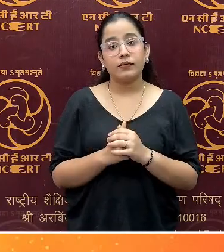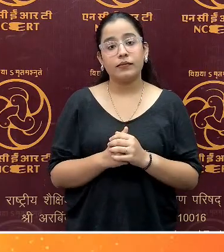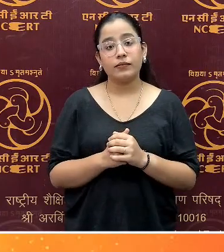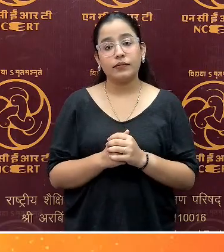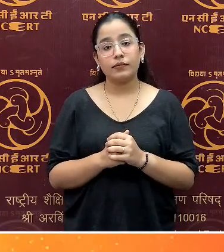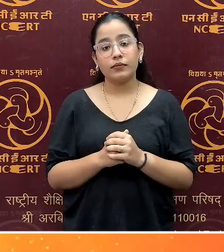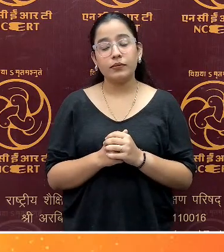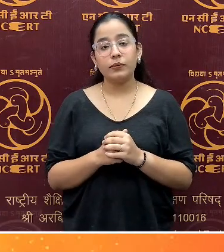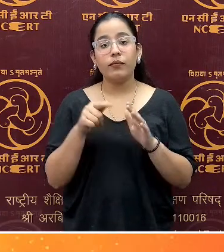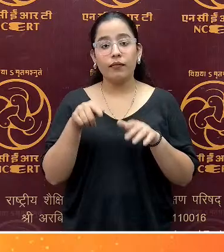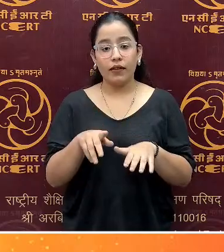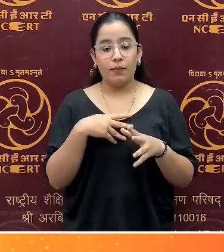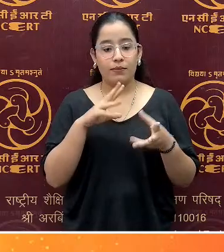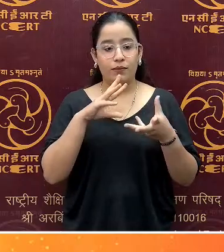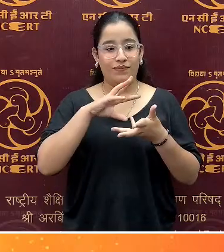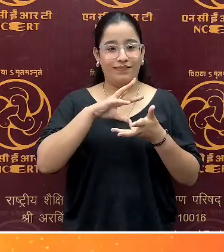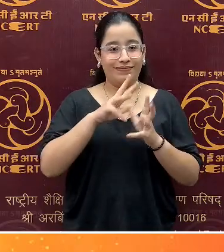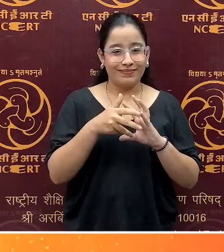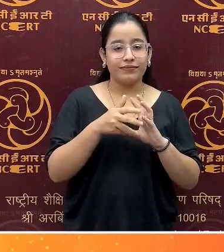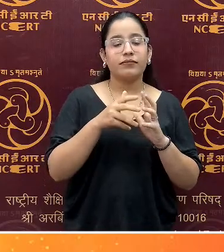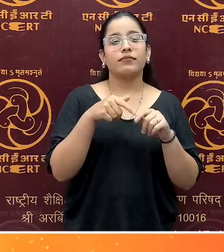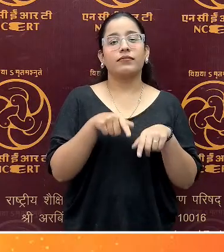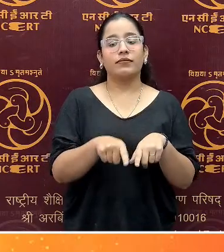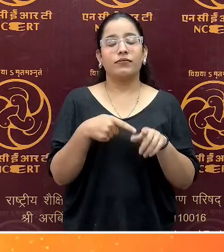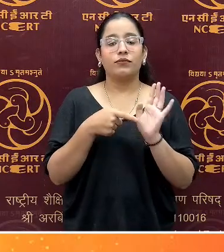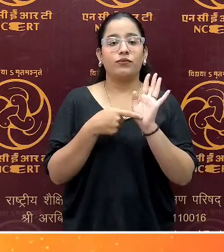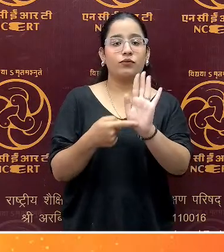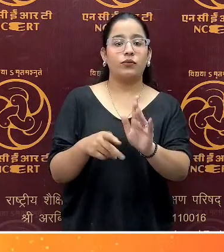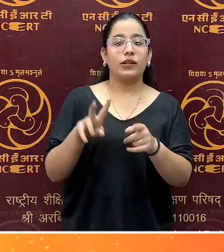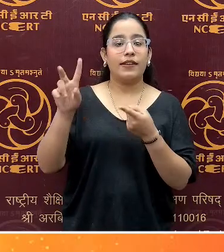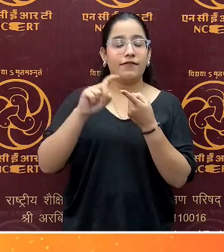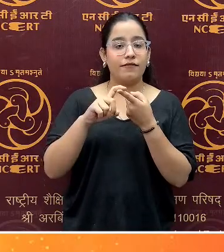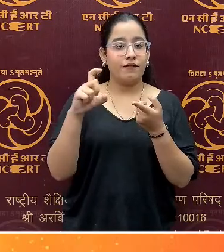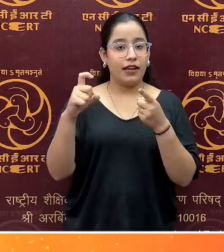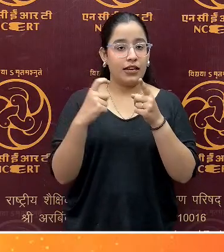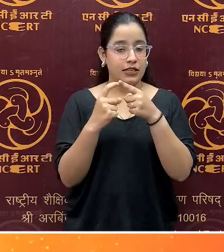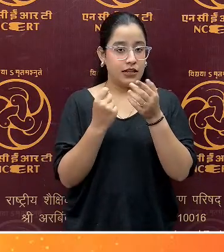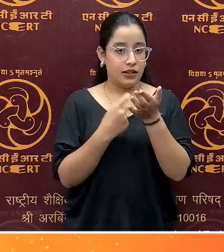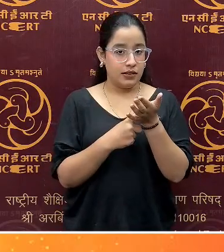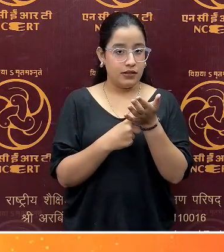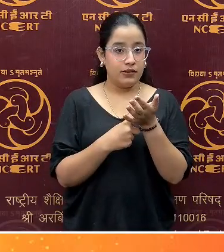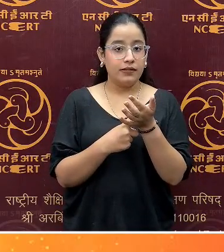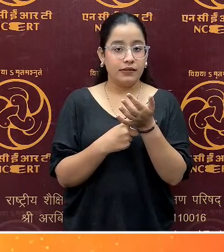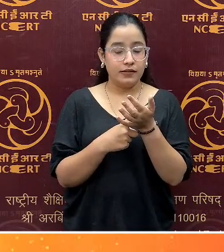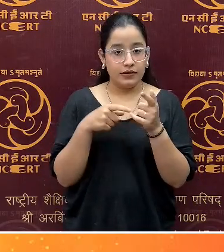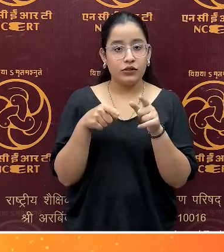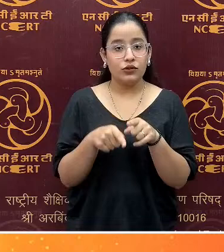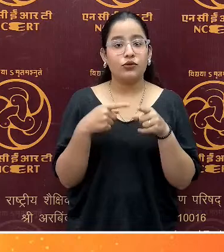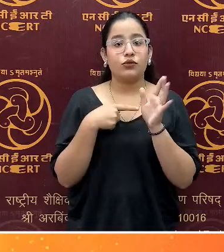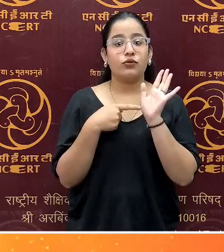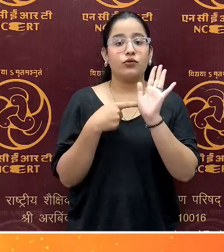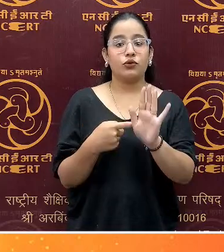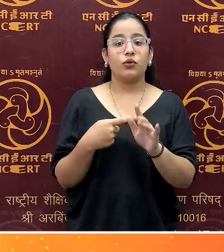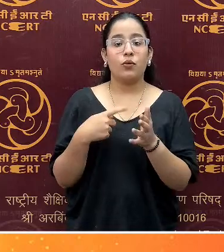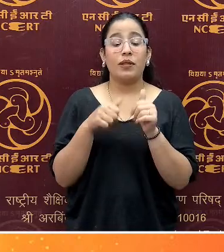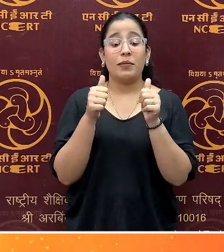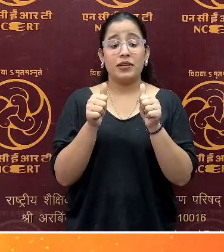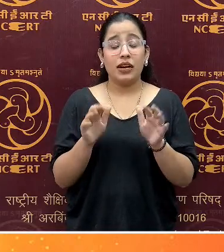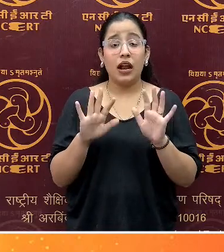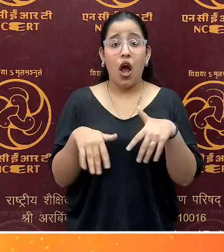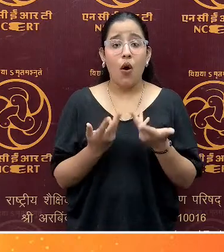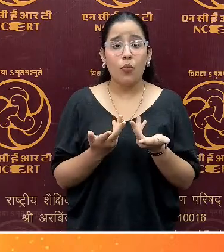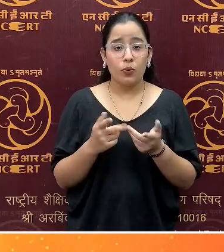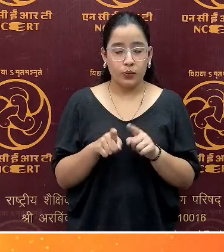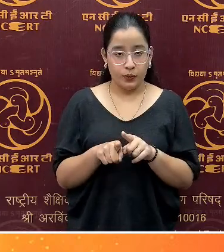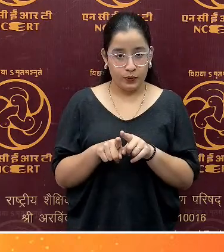the combination of vectors that we need to see for OP as its resultant. That is, हमने